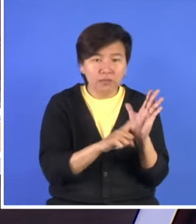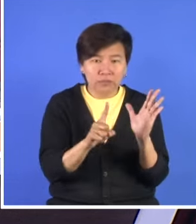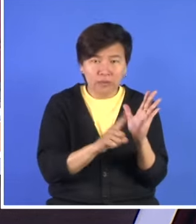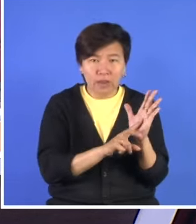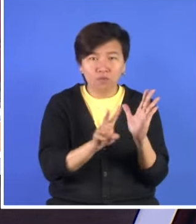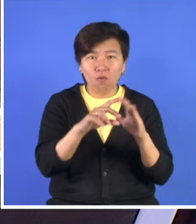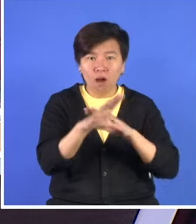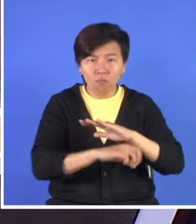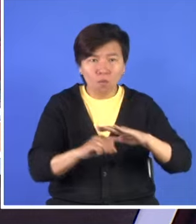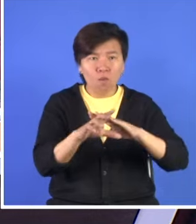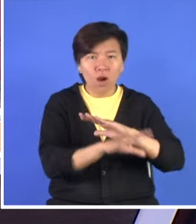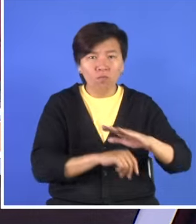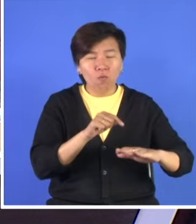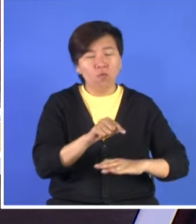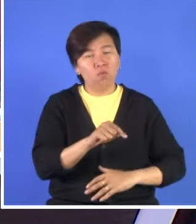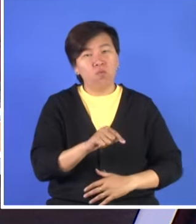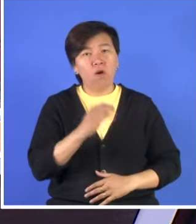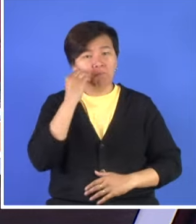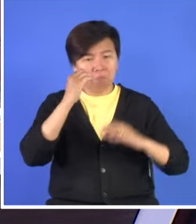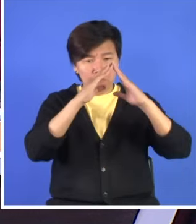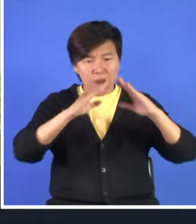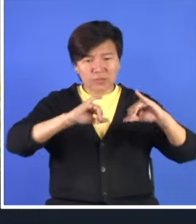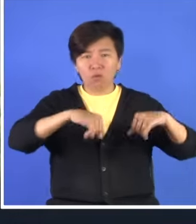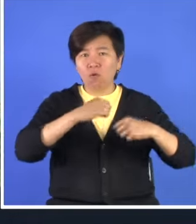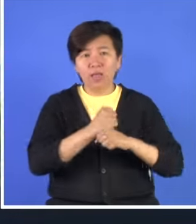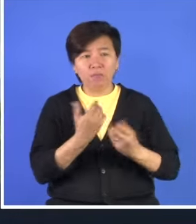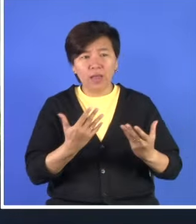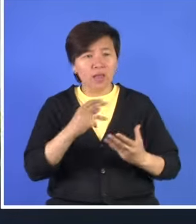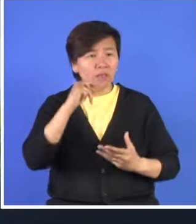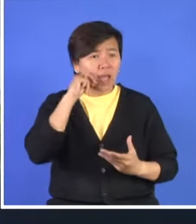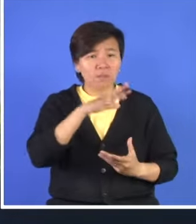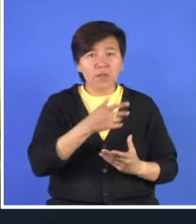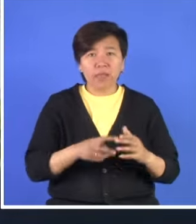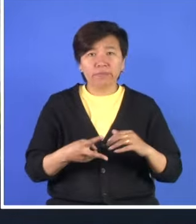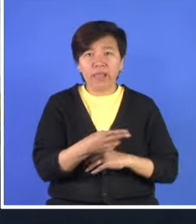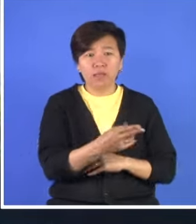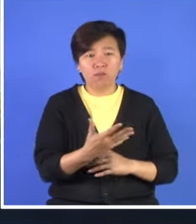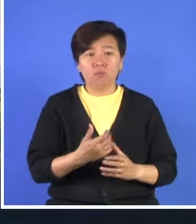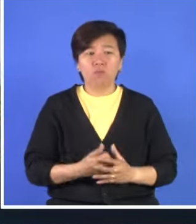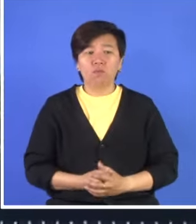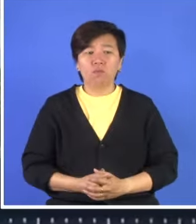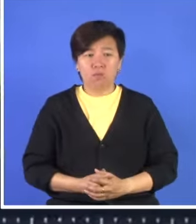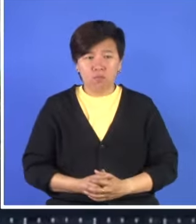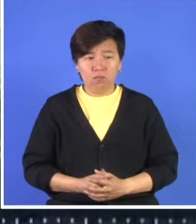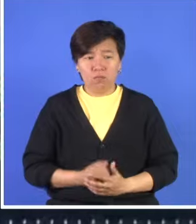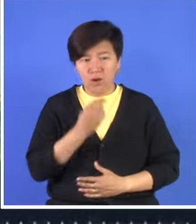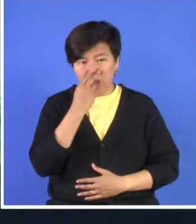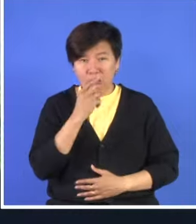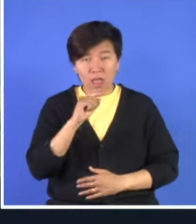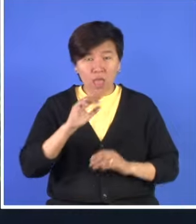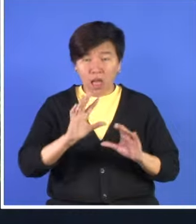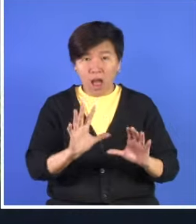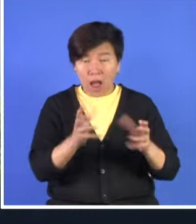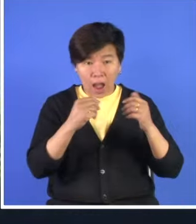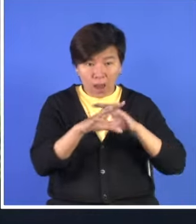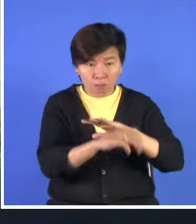อกโอ้โหมันเดือดร้อนถ้าไม่มีมิเตอร์น้ำเนี่ยจะยังไงล่ะแล้วการประปาเองก็ตกเป็นผู้เสียหายด้วยเพราะว่ามันหายไป2 รอบเลยค่ะมูลค่